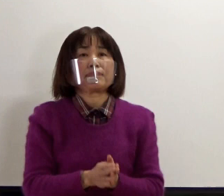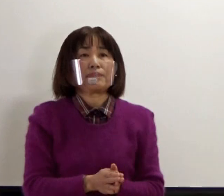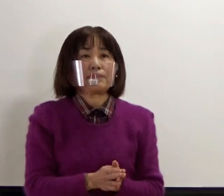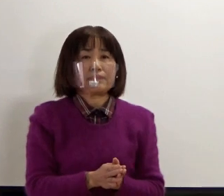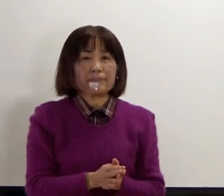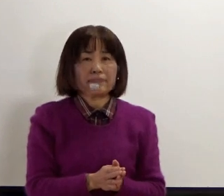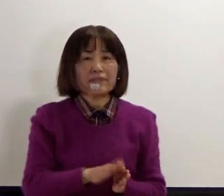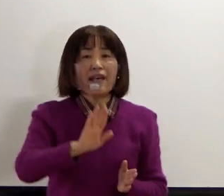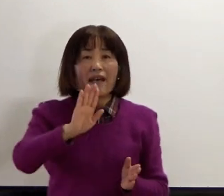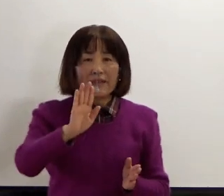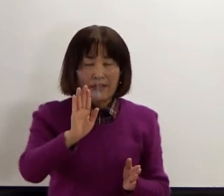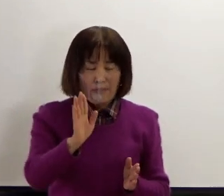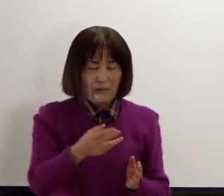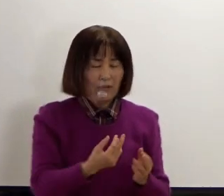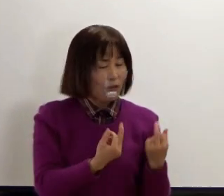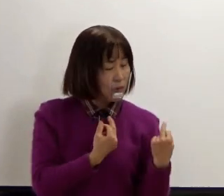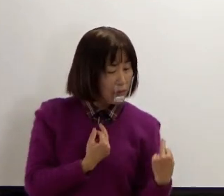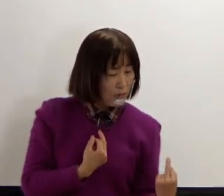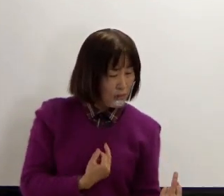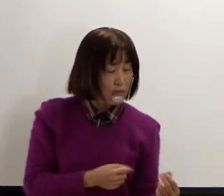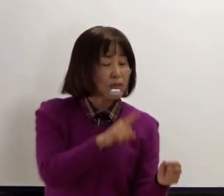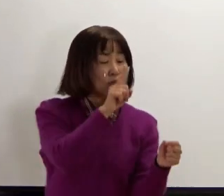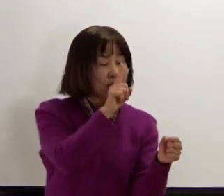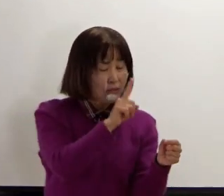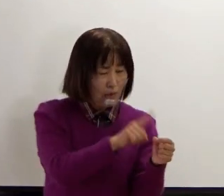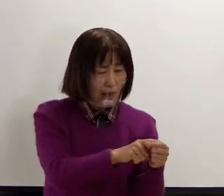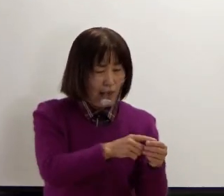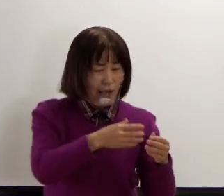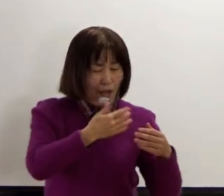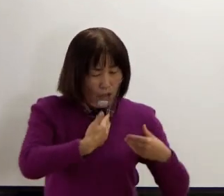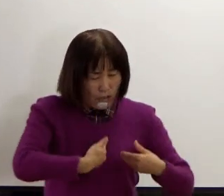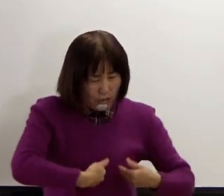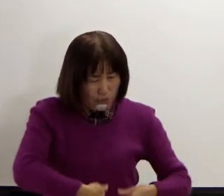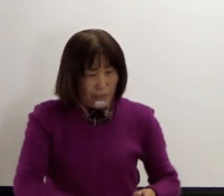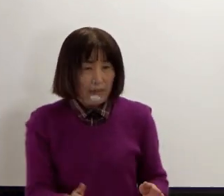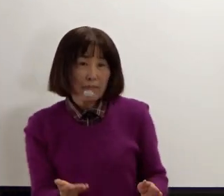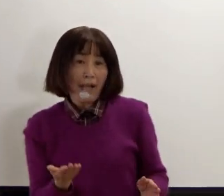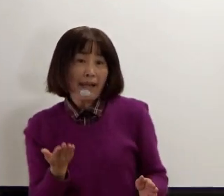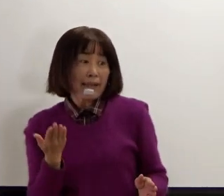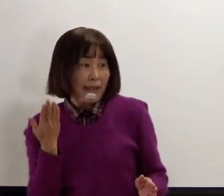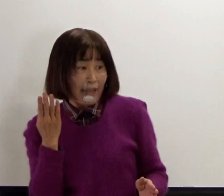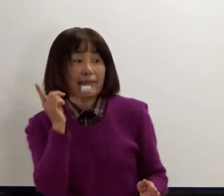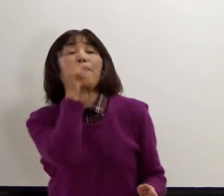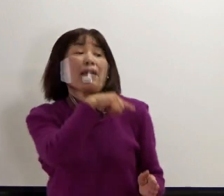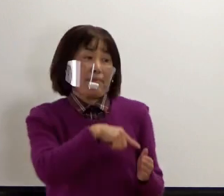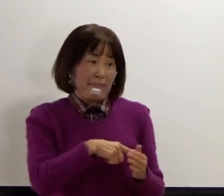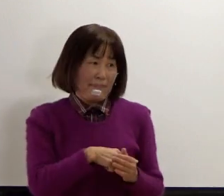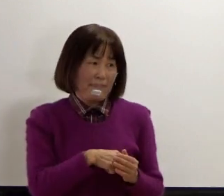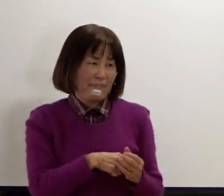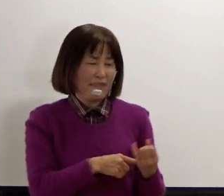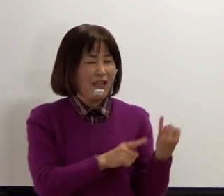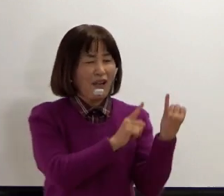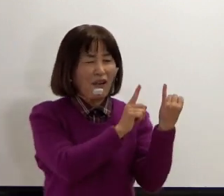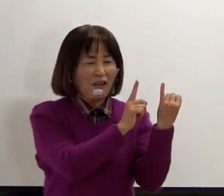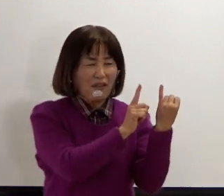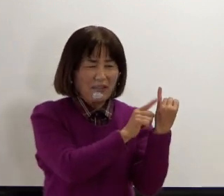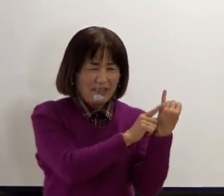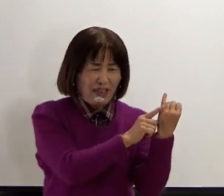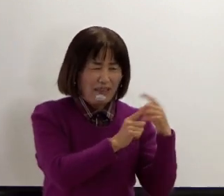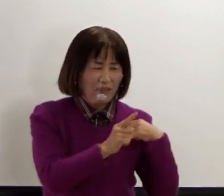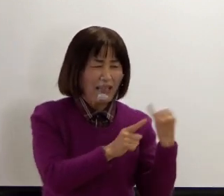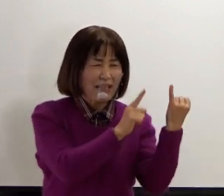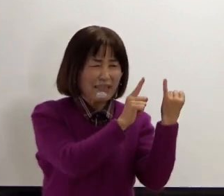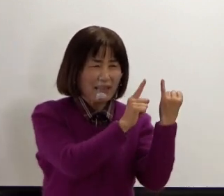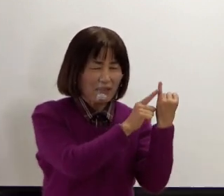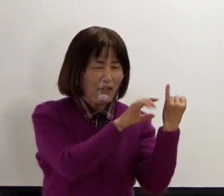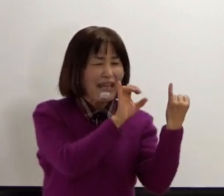リサベトはもう今からワインも強い酒も飲んじゃいけませんと、お腹にいる時から精霊に満たされ